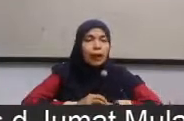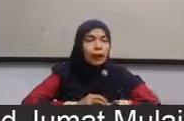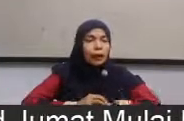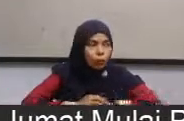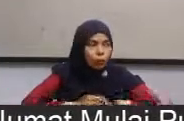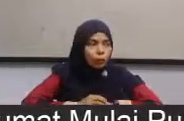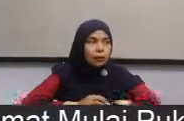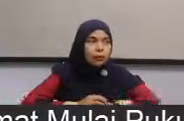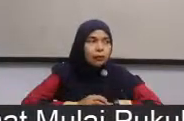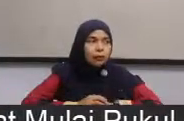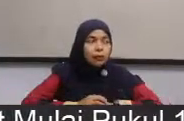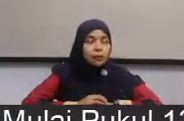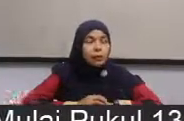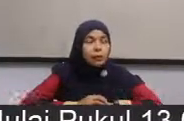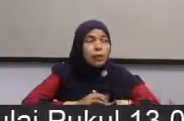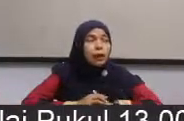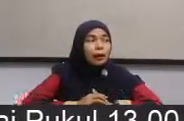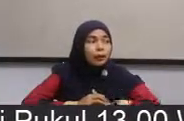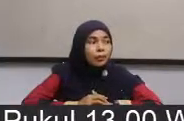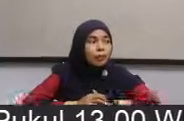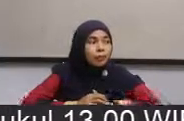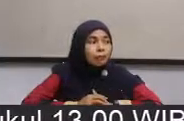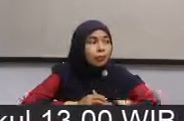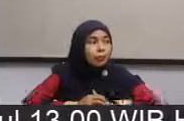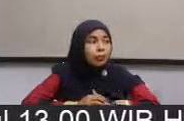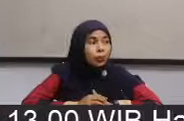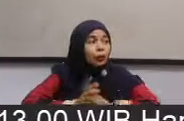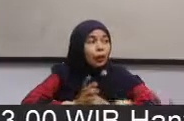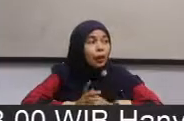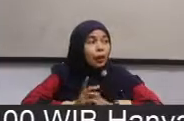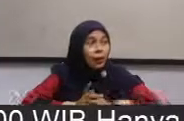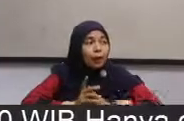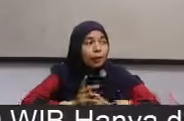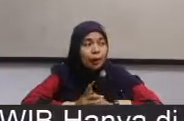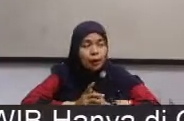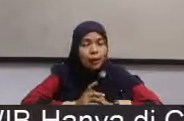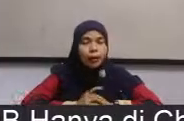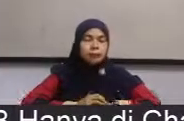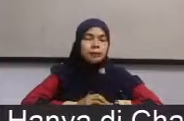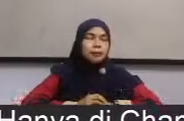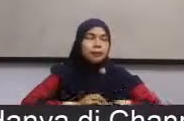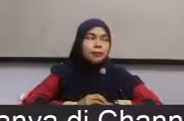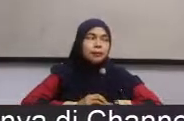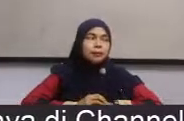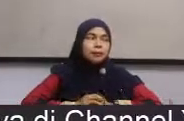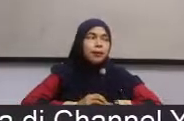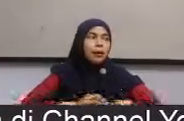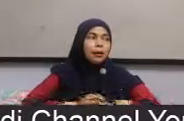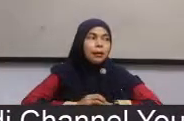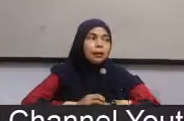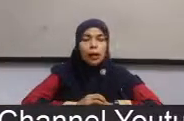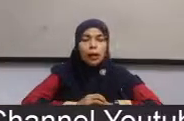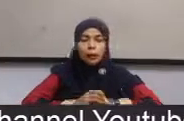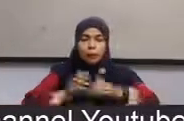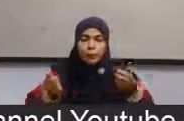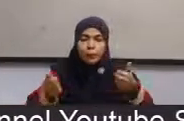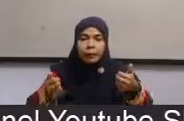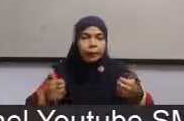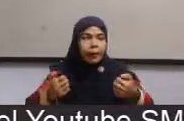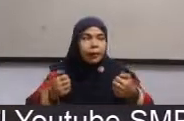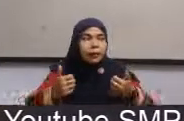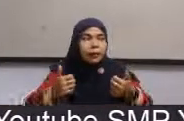tahu kita juga harus bisa menggunakannya Oh ya Jangan